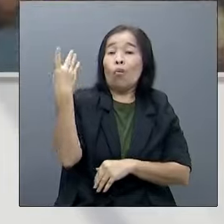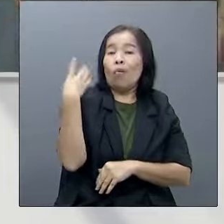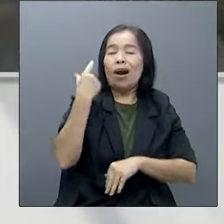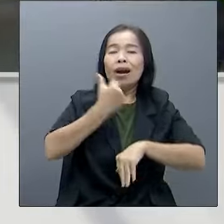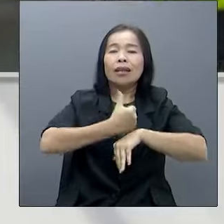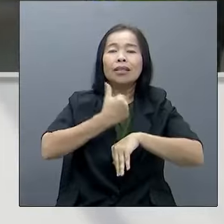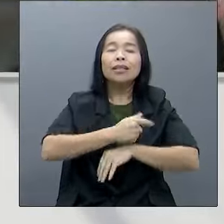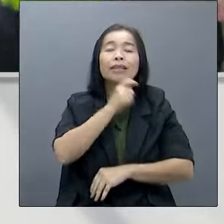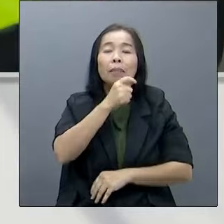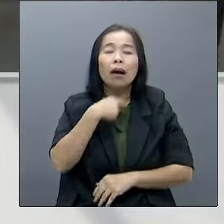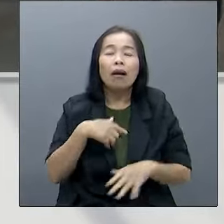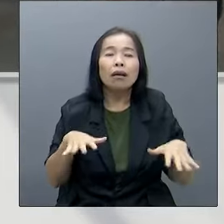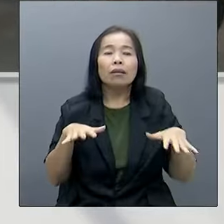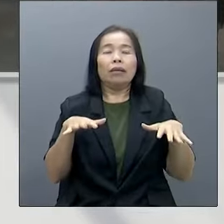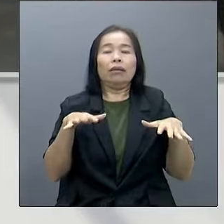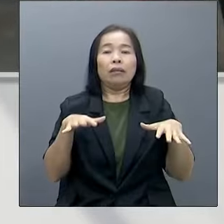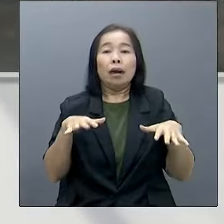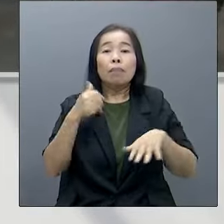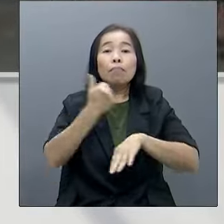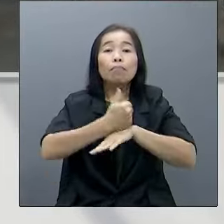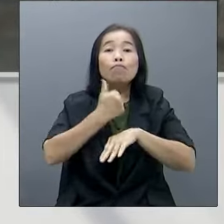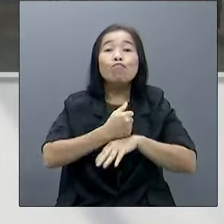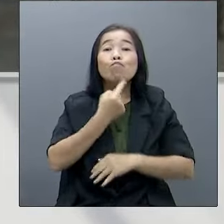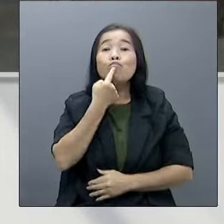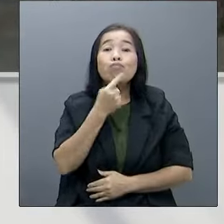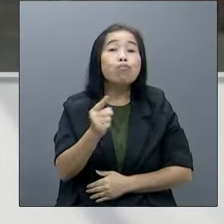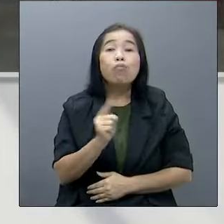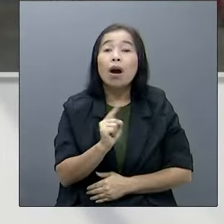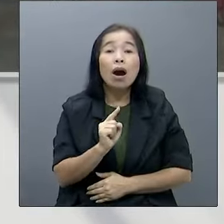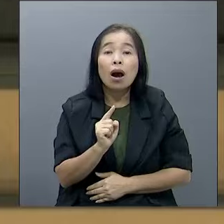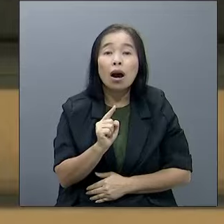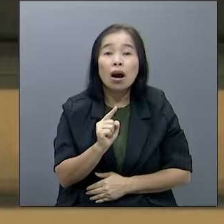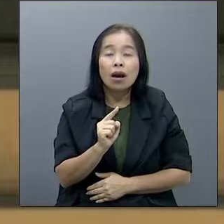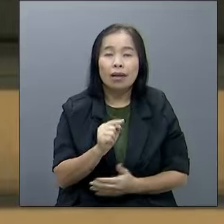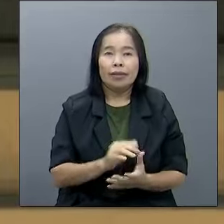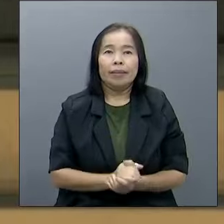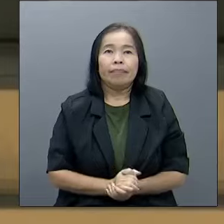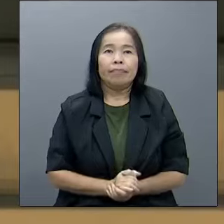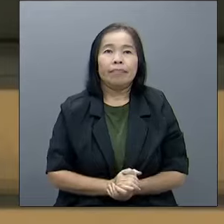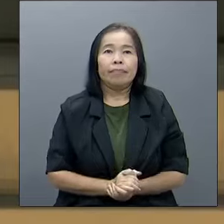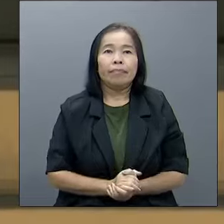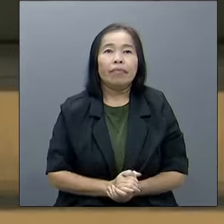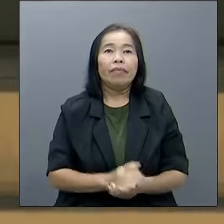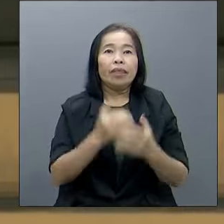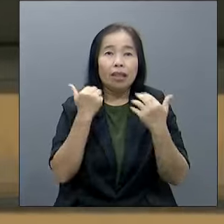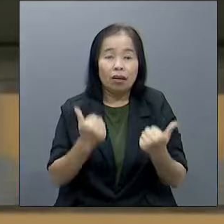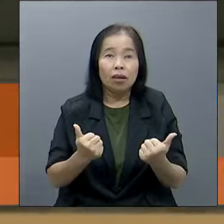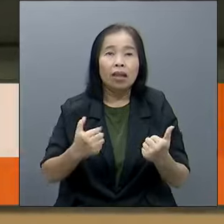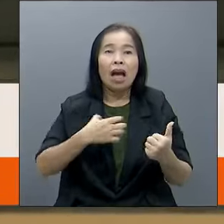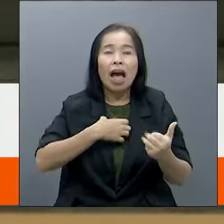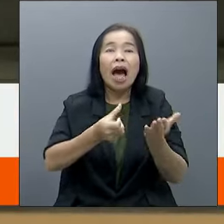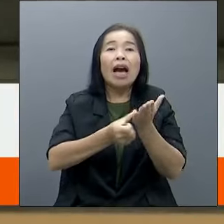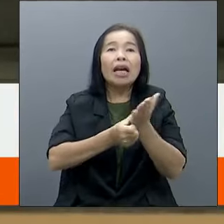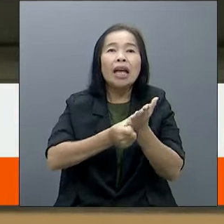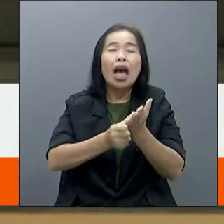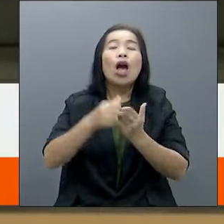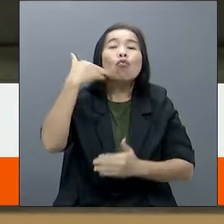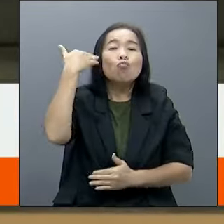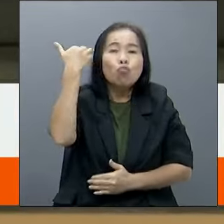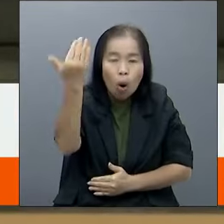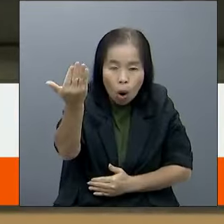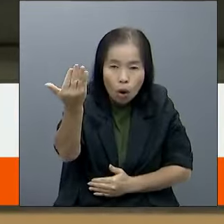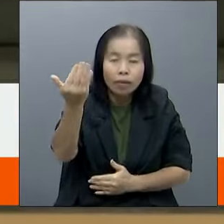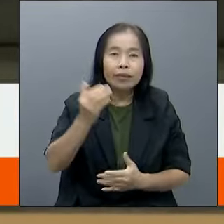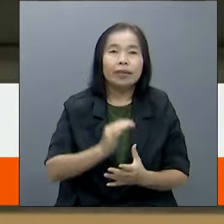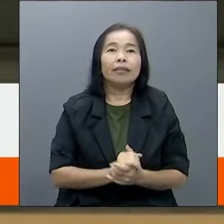็อื่อยกั explodingไม่ ecoรัฐมัดตรีบอกแบบนี้eduสิ่ที่ผมอยากจะแก้ไขทาวรนะครั สำห